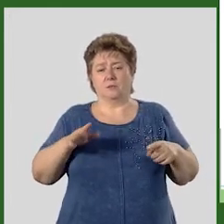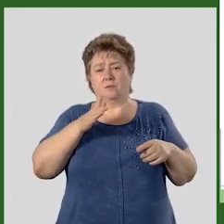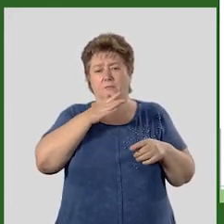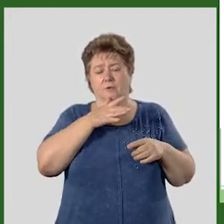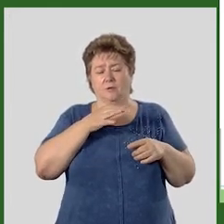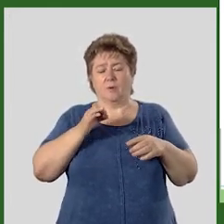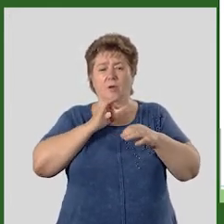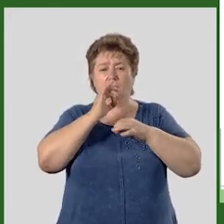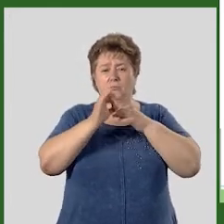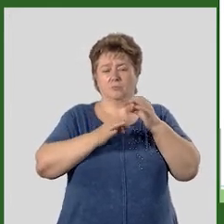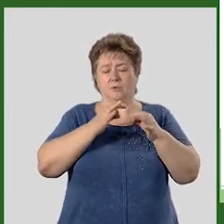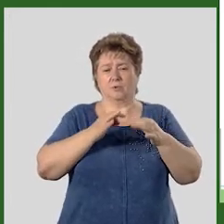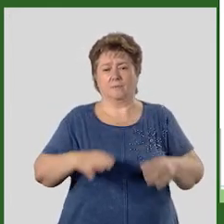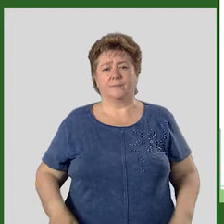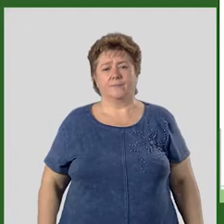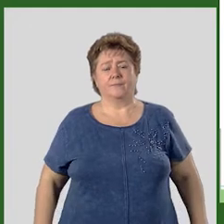время суток.